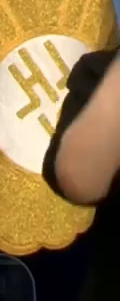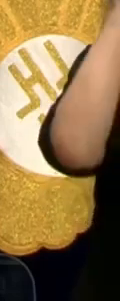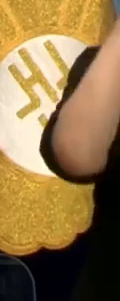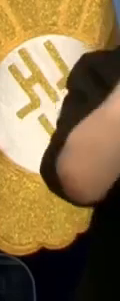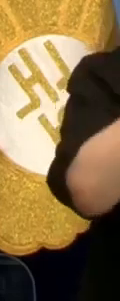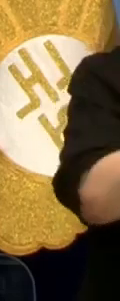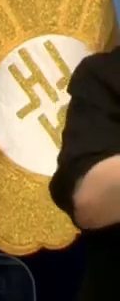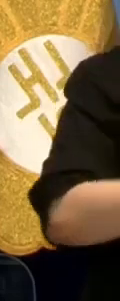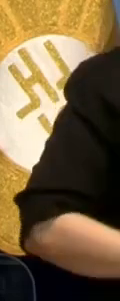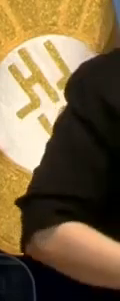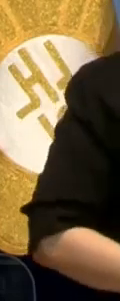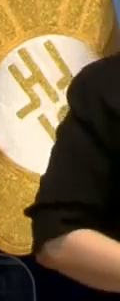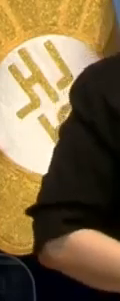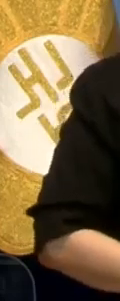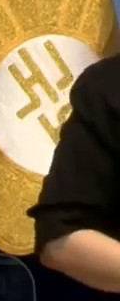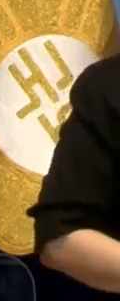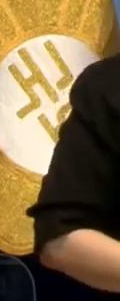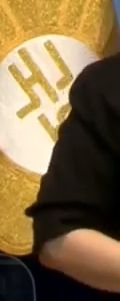있습니다.